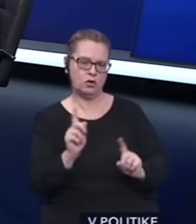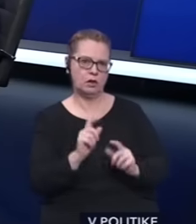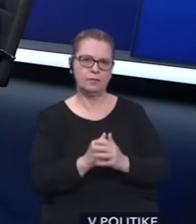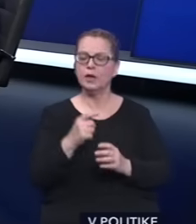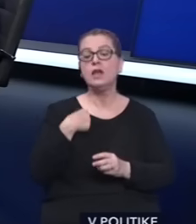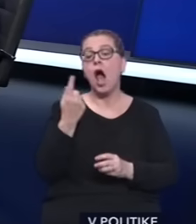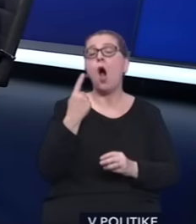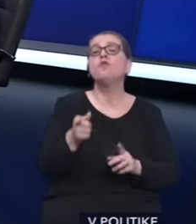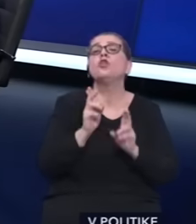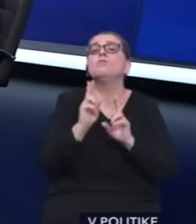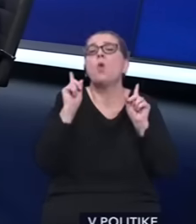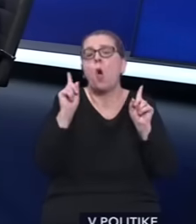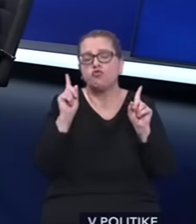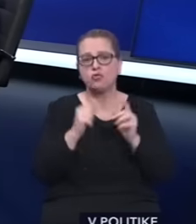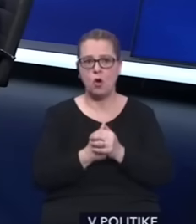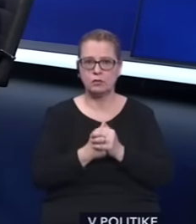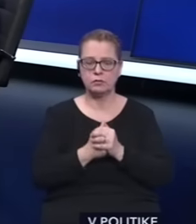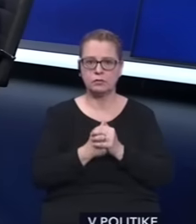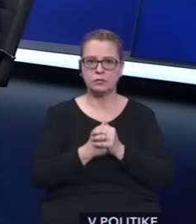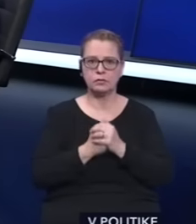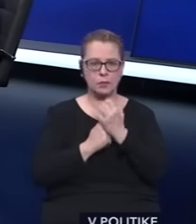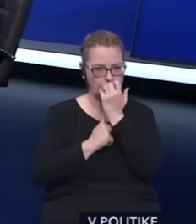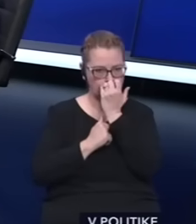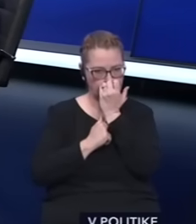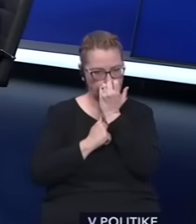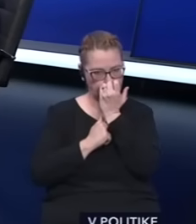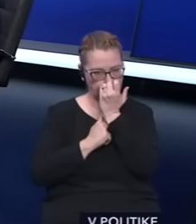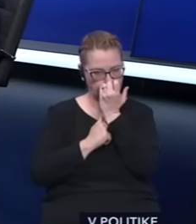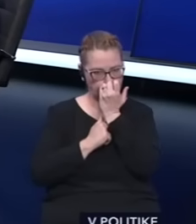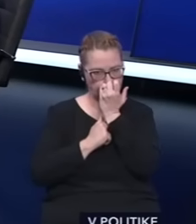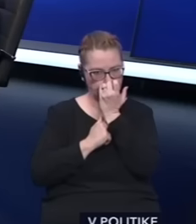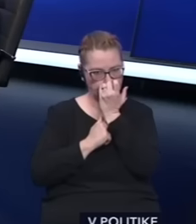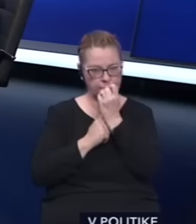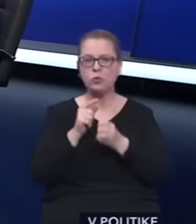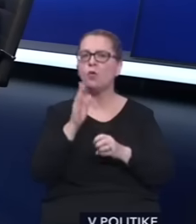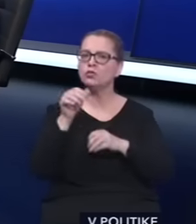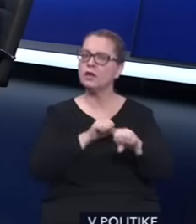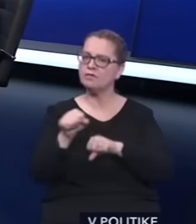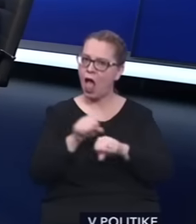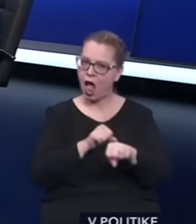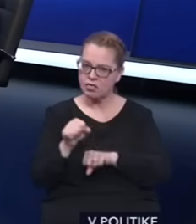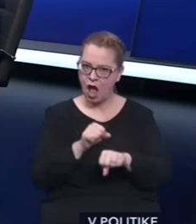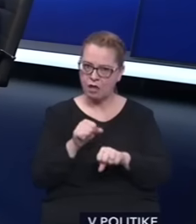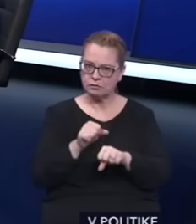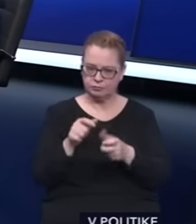toto je možno nejaká vláda, však pán Danko môže povedať, že či by išiel do takejto vlády, tak toto bude vláda, ktorá naozaj nás bude